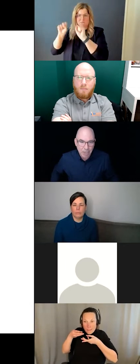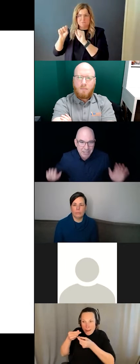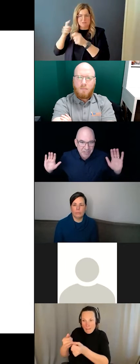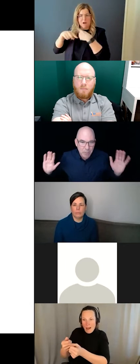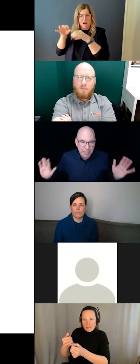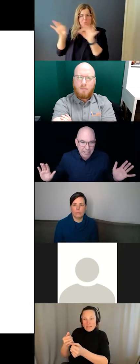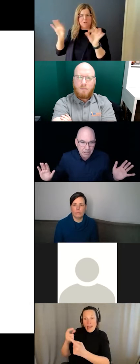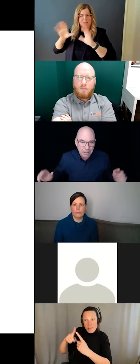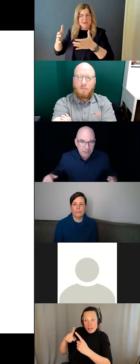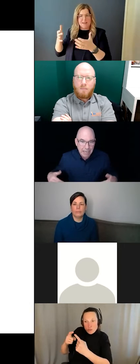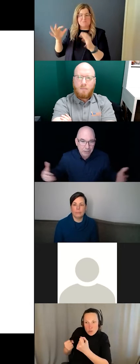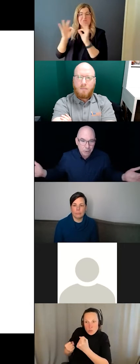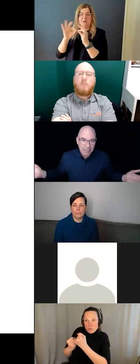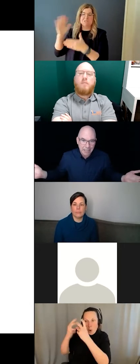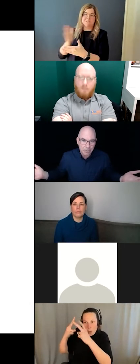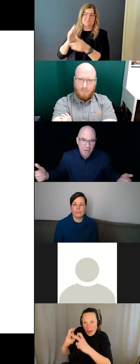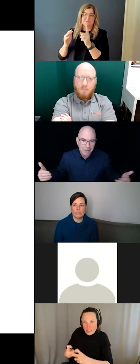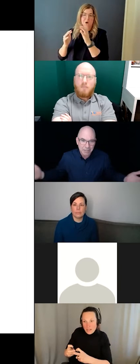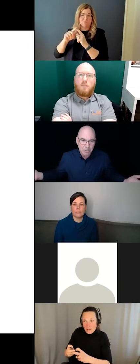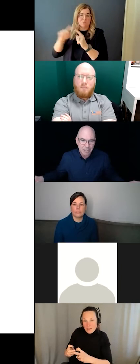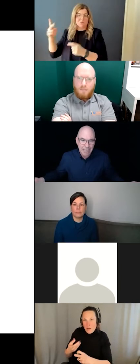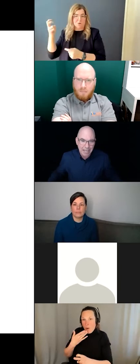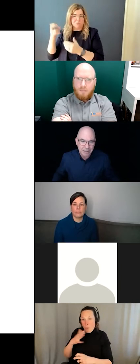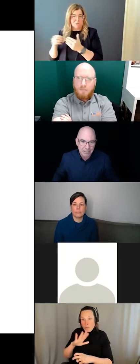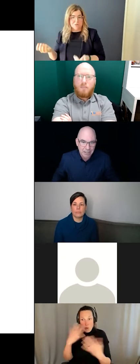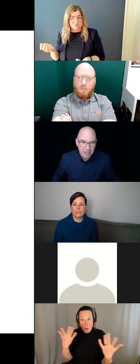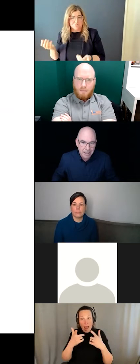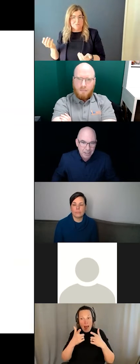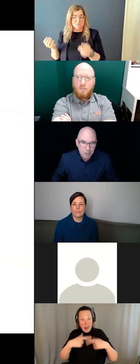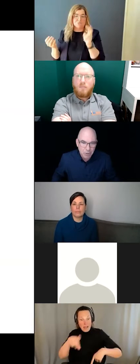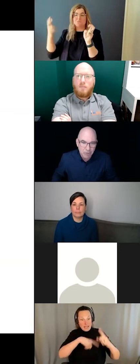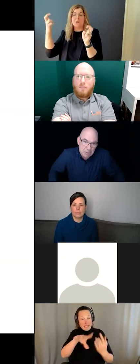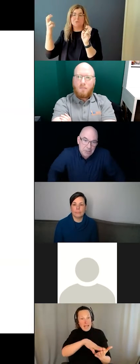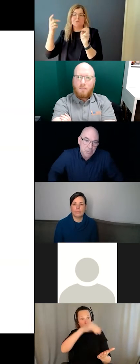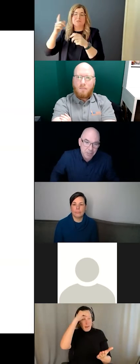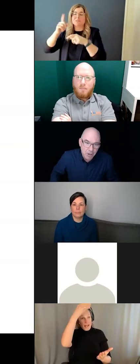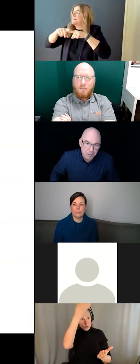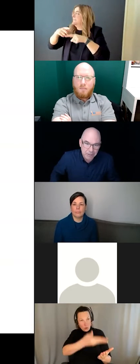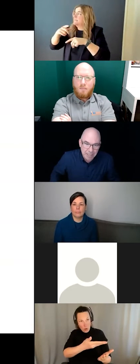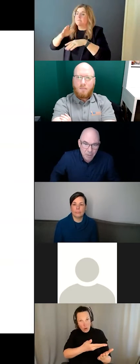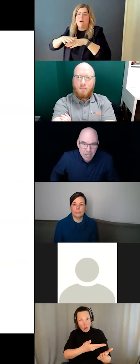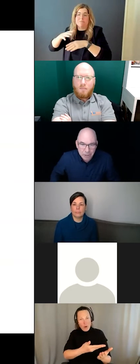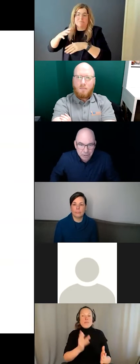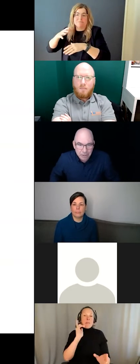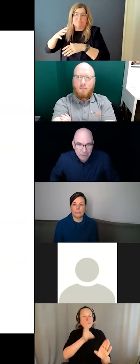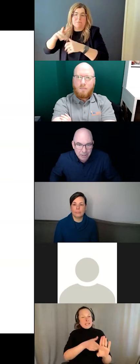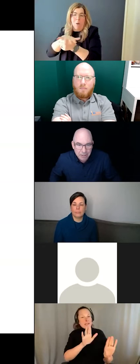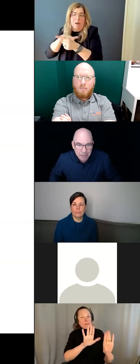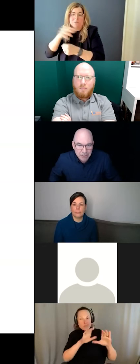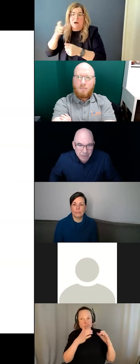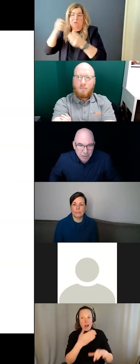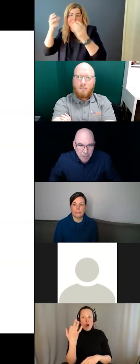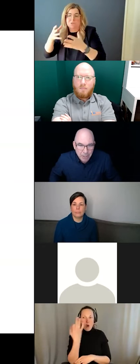beaucoup pour financer les dépenses pour aller dans cette technologie. Mais pensez-y un instant. Je vais épargner de l'argent et apprendre le langage des signes ou avoir une